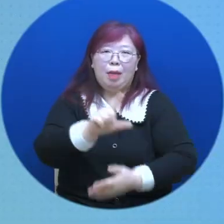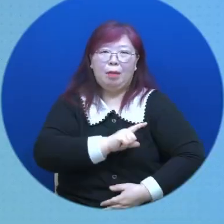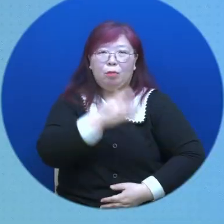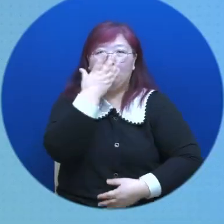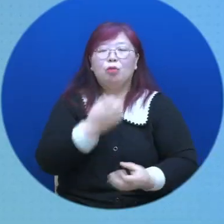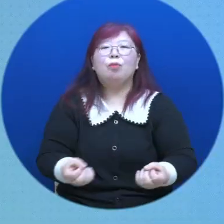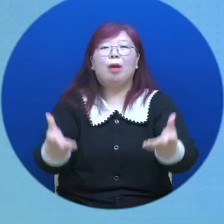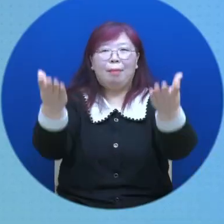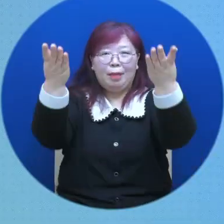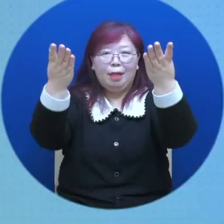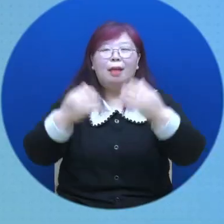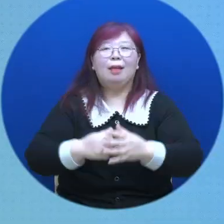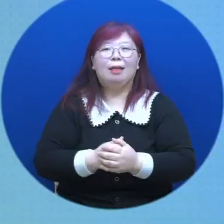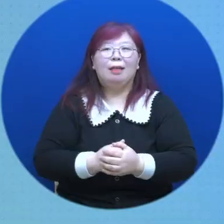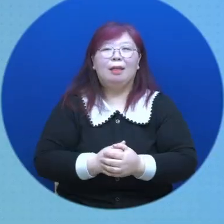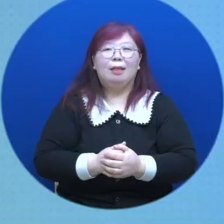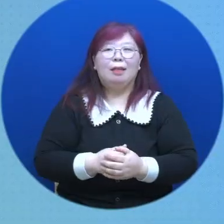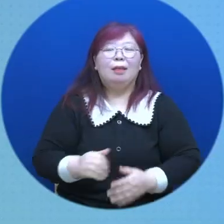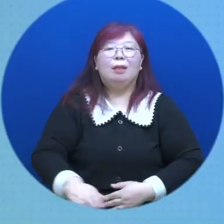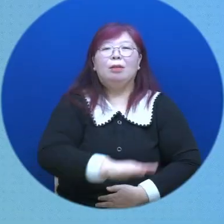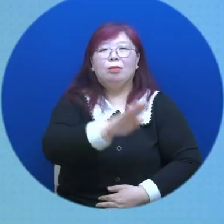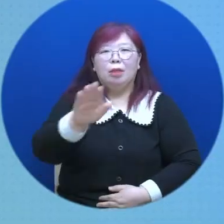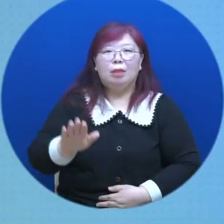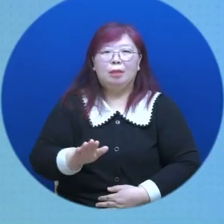축원합니다. 우리는